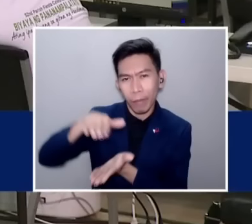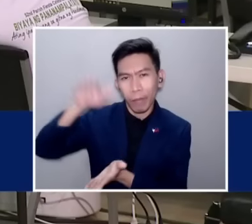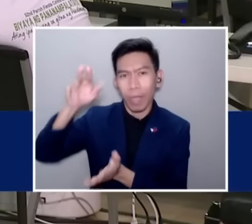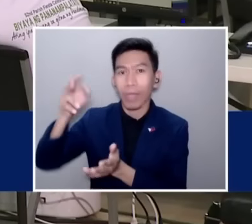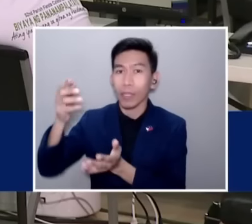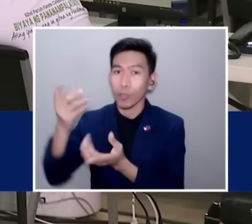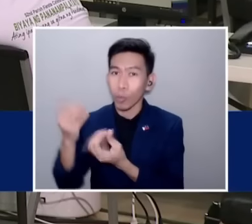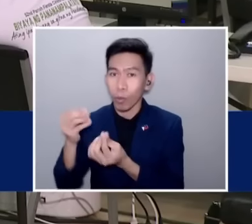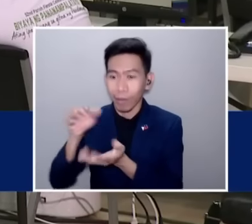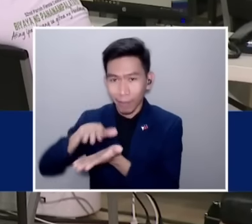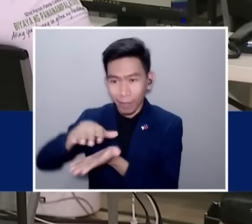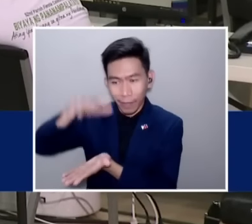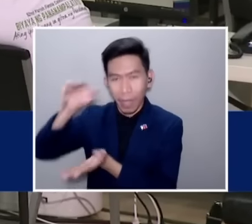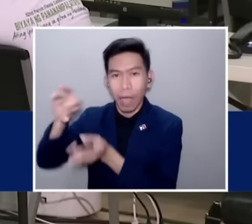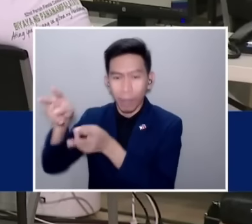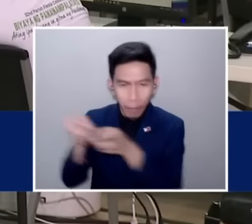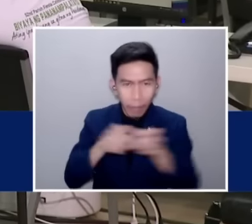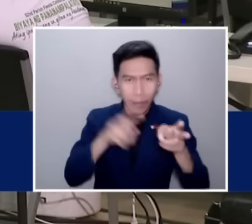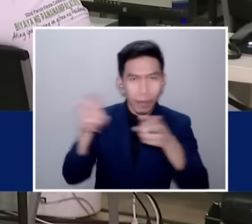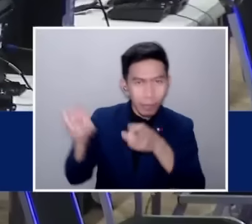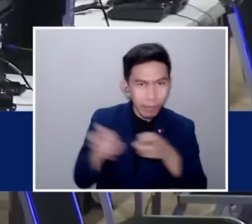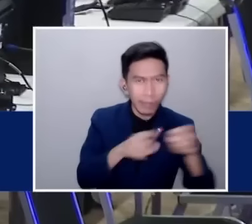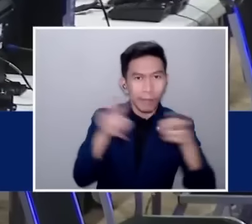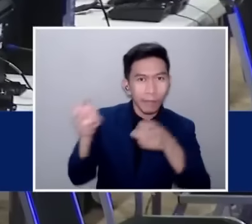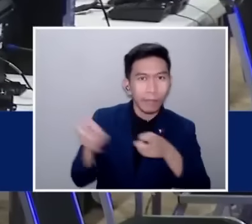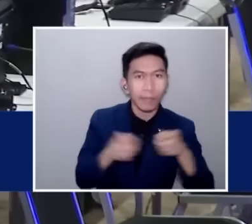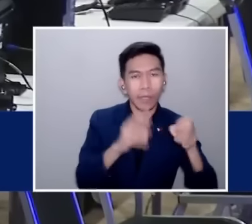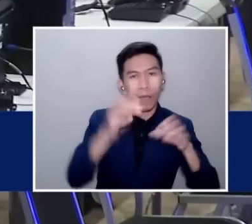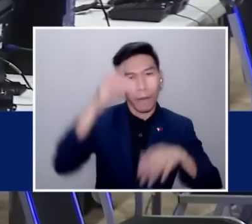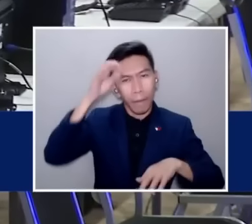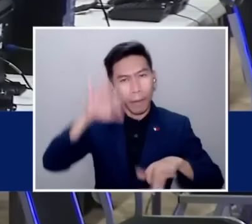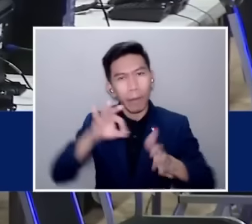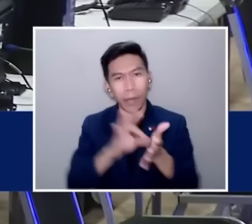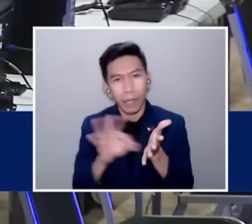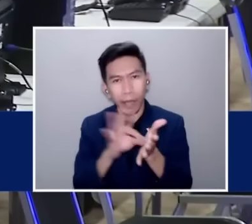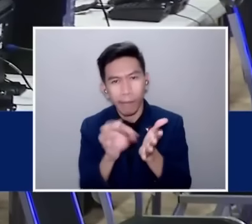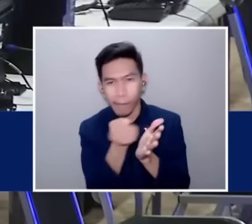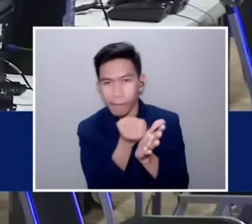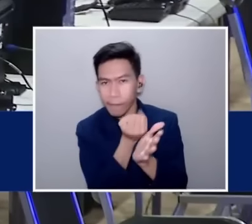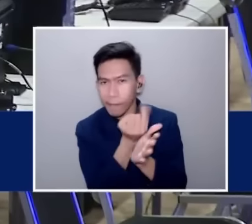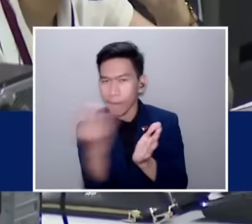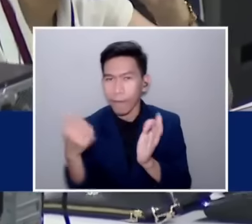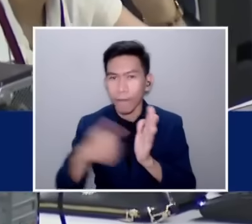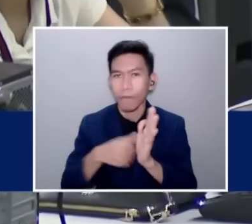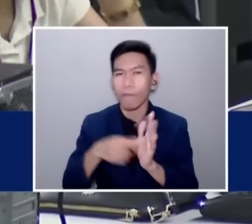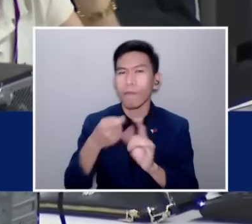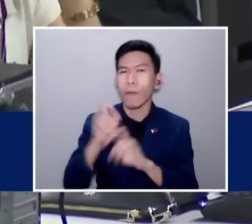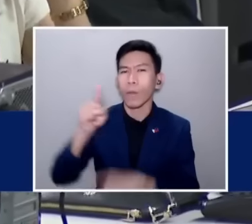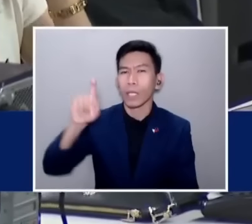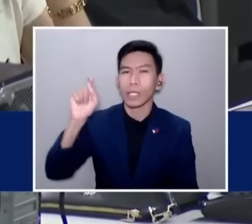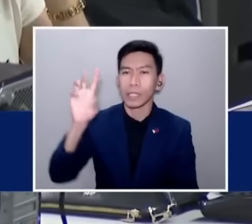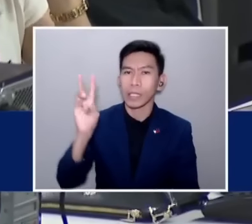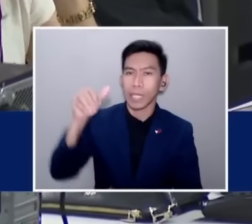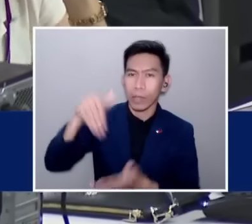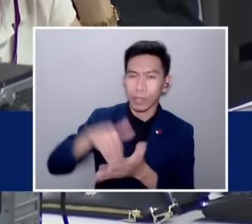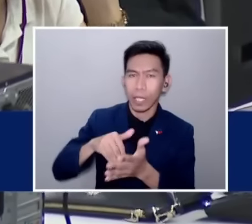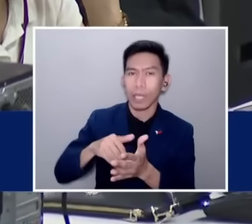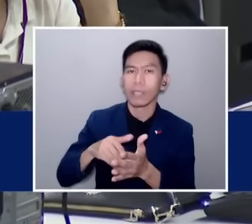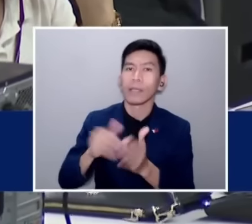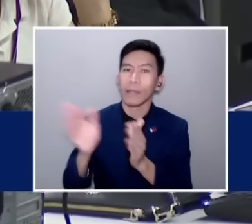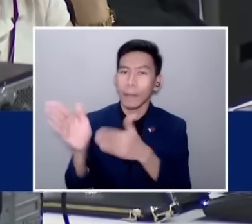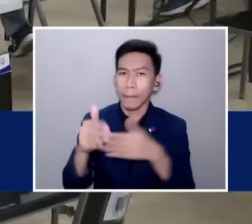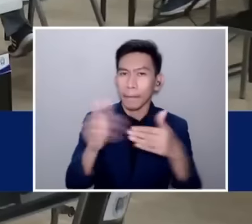center. Magsasagawa sila ng mano-manong audit o pagbibilang ng mga boto mula sa 106,000 na polling precincts sa